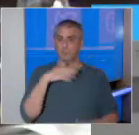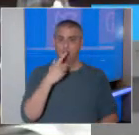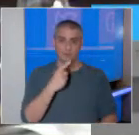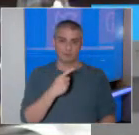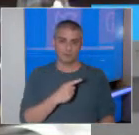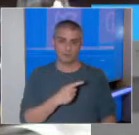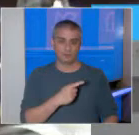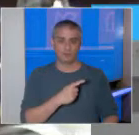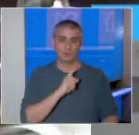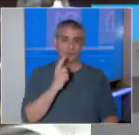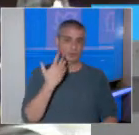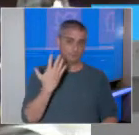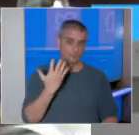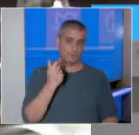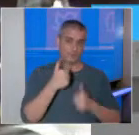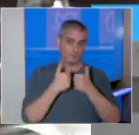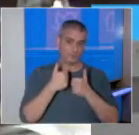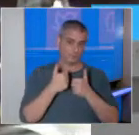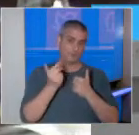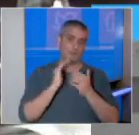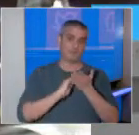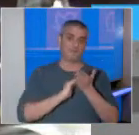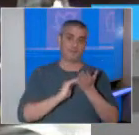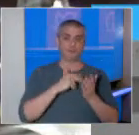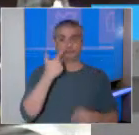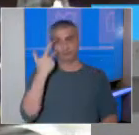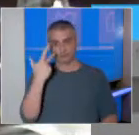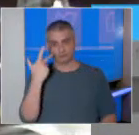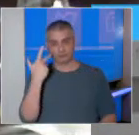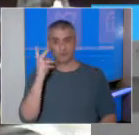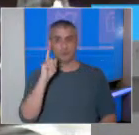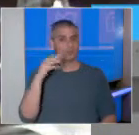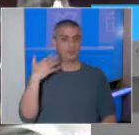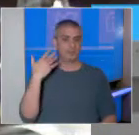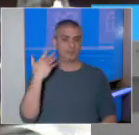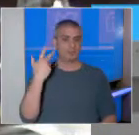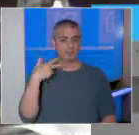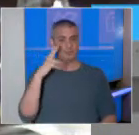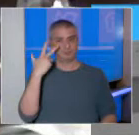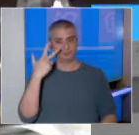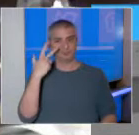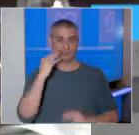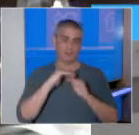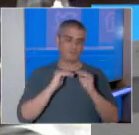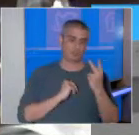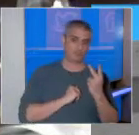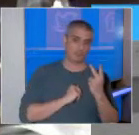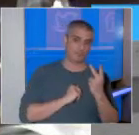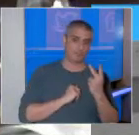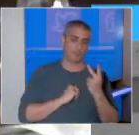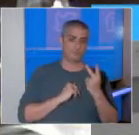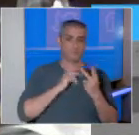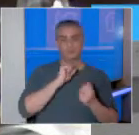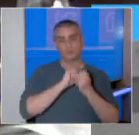לקבוע שמתוך כל חמישיית מועמדים, לפחות שלושה יהיו לא יותר משלושה או לפחות שניים. יכול להיות